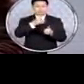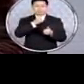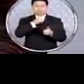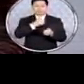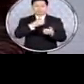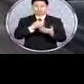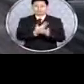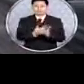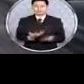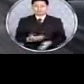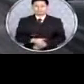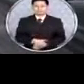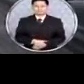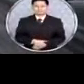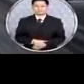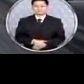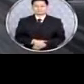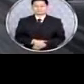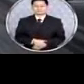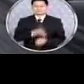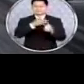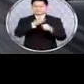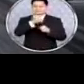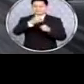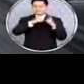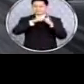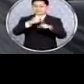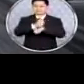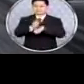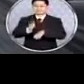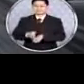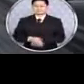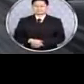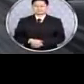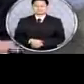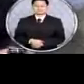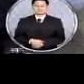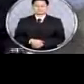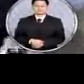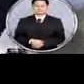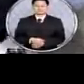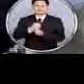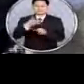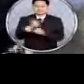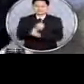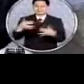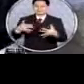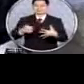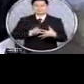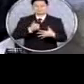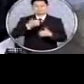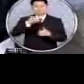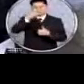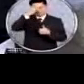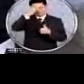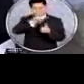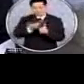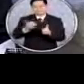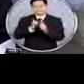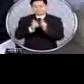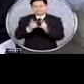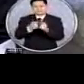谢。 请马英九先生回答，时间是1分30秒。 失业的问题确实困扰我们的社